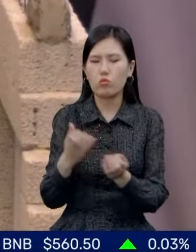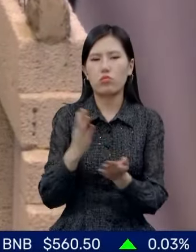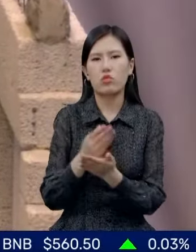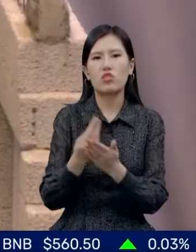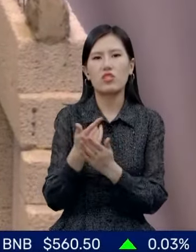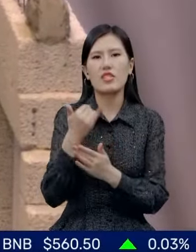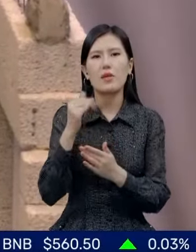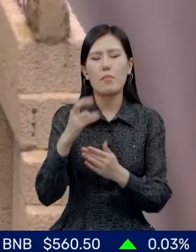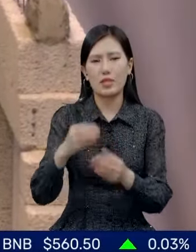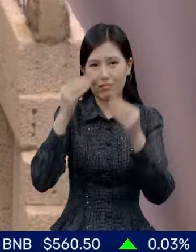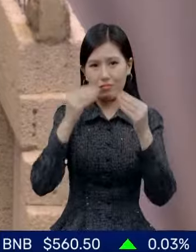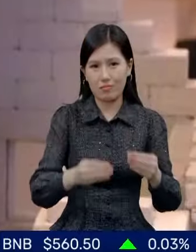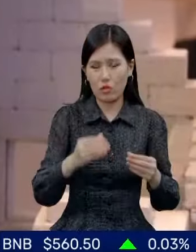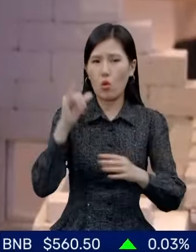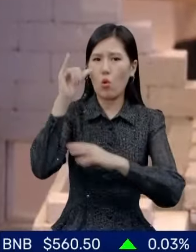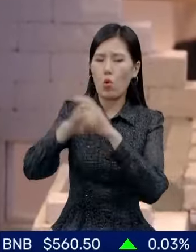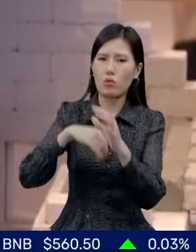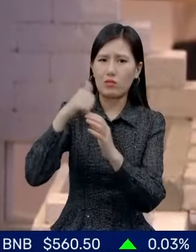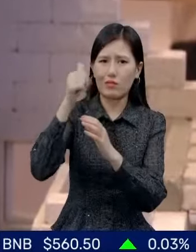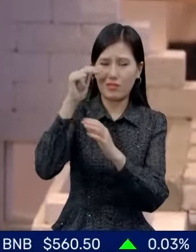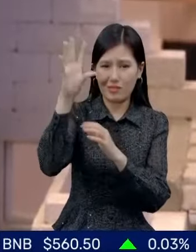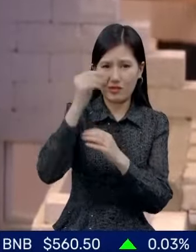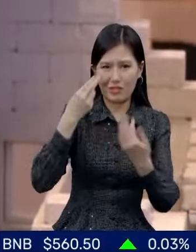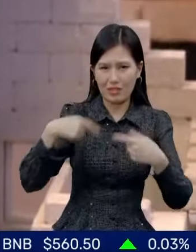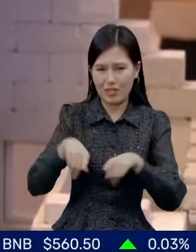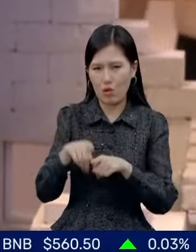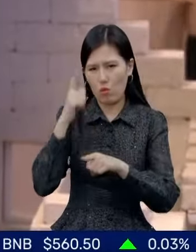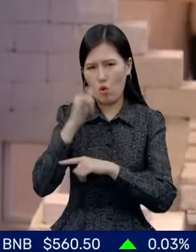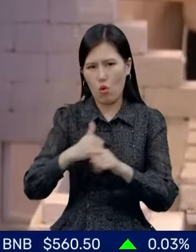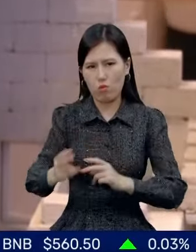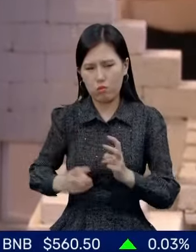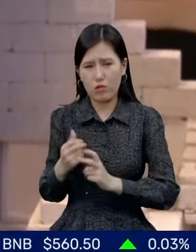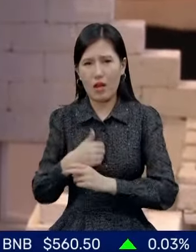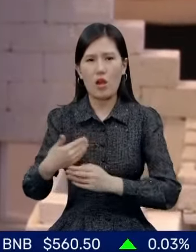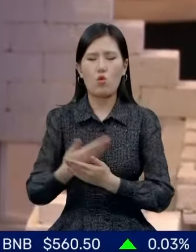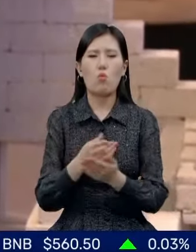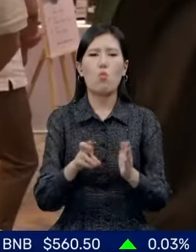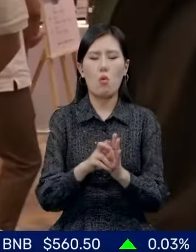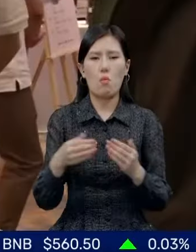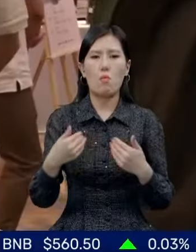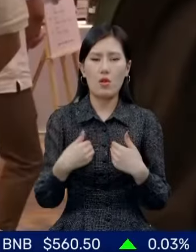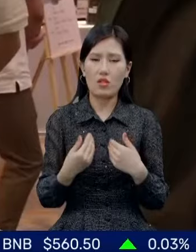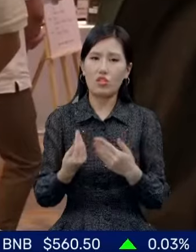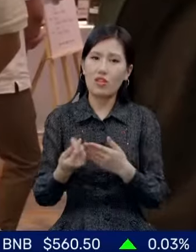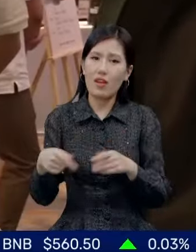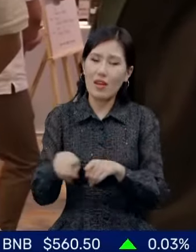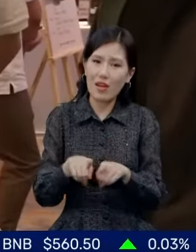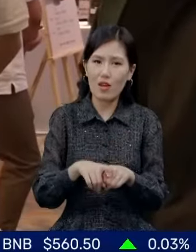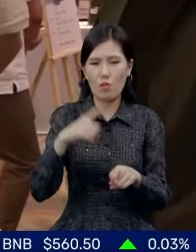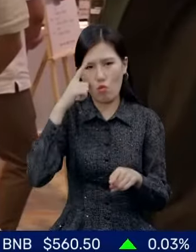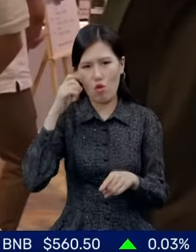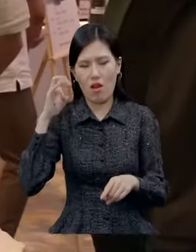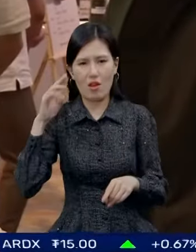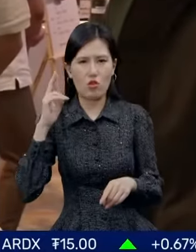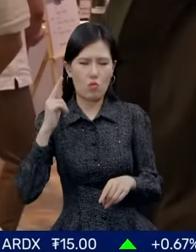гипс автанг олон улсын дэвшилтэд технологид нийцүүлэн дотоодын зах зээлийг бүрэн хангах боломж бий. Энэ мэт боломжуудыг Монголын алт компани ирэлхийлээд